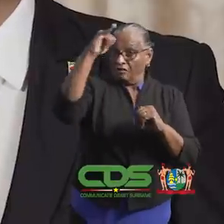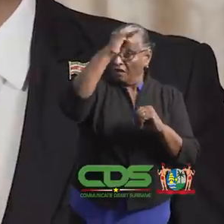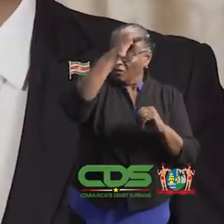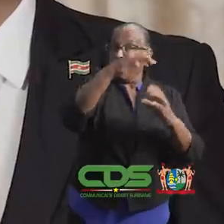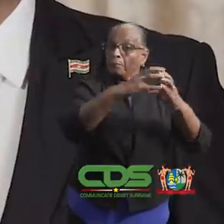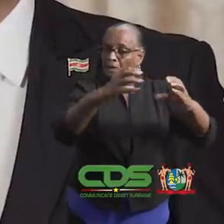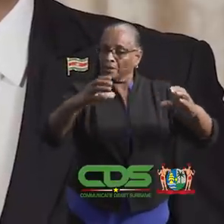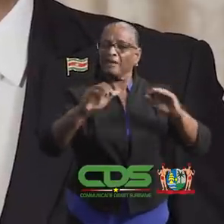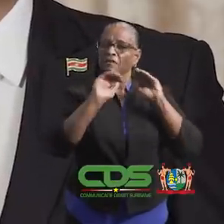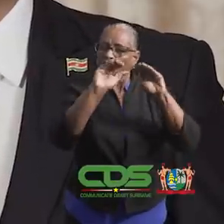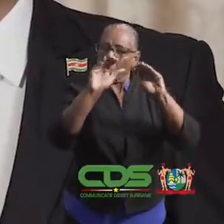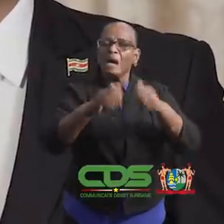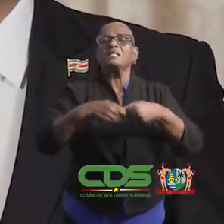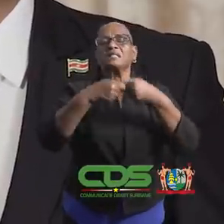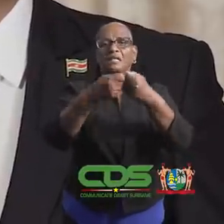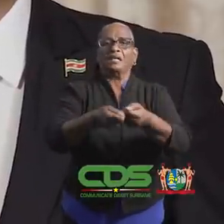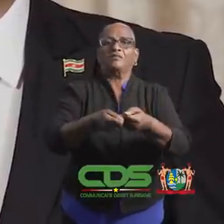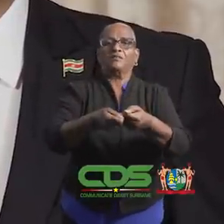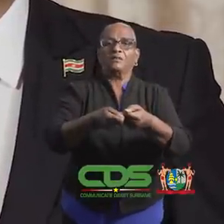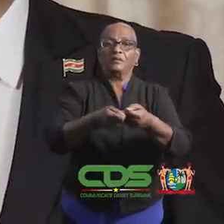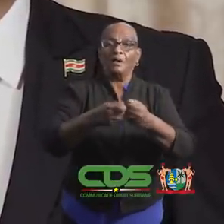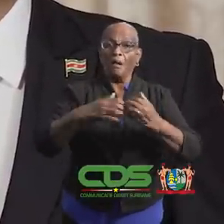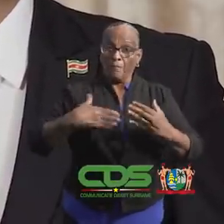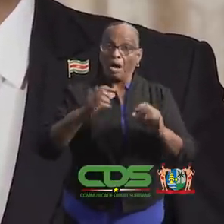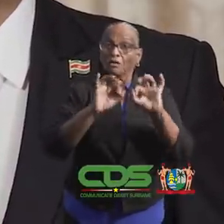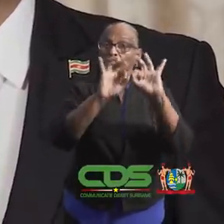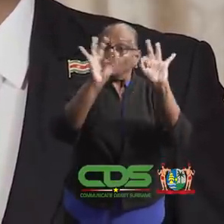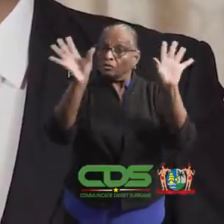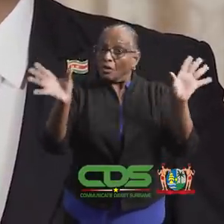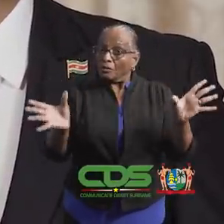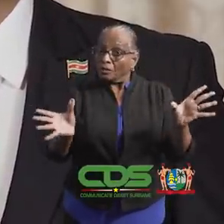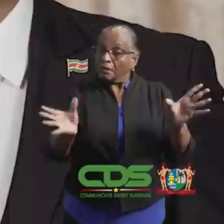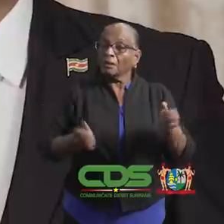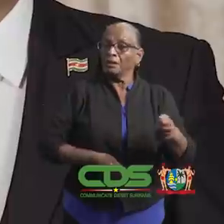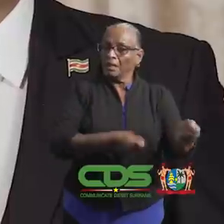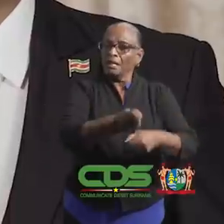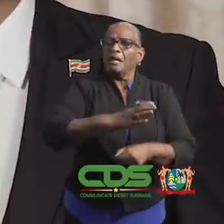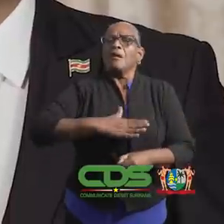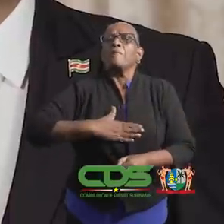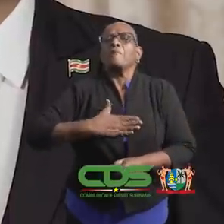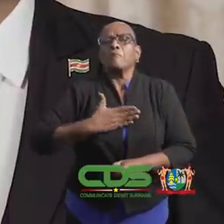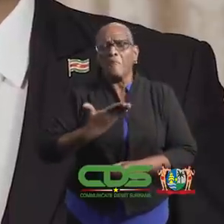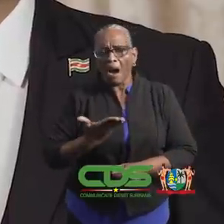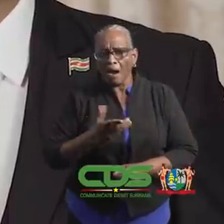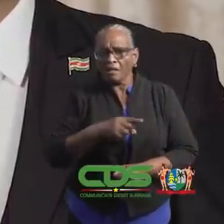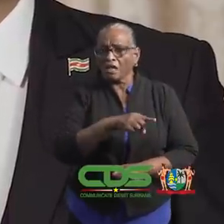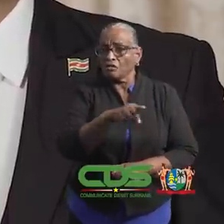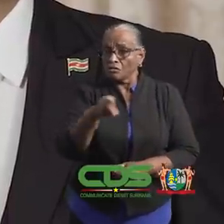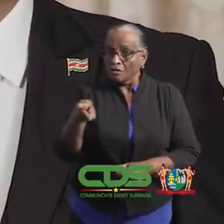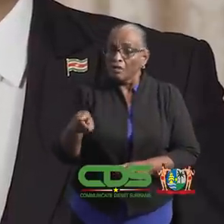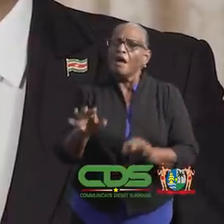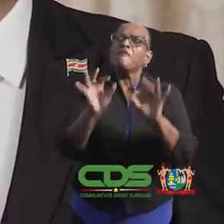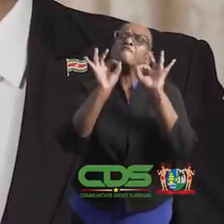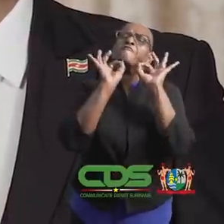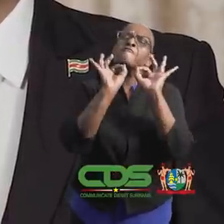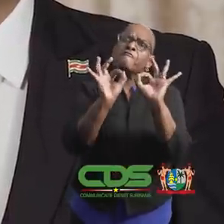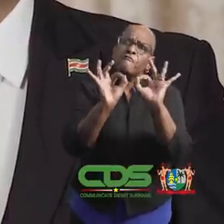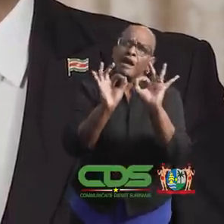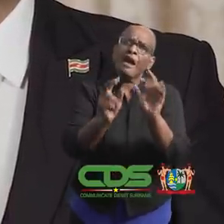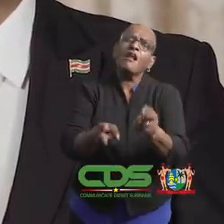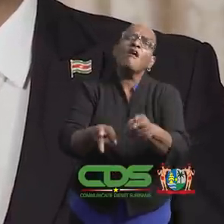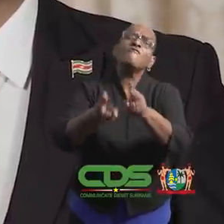luchtvaartsector. Het mag duidelijk zijn dat de regering u in de gelegenheid wil stellen om op een veilige, doch verantwoorde